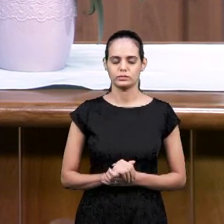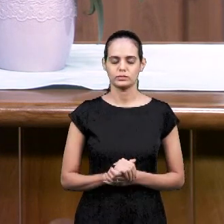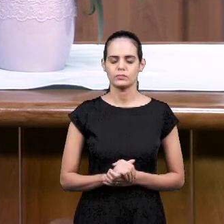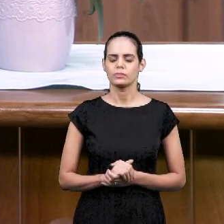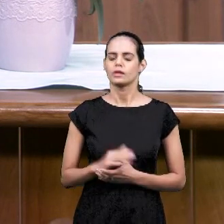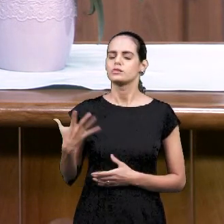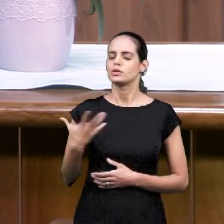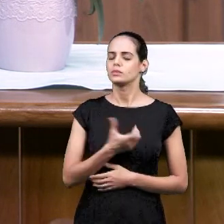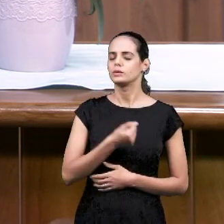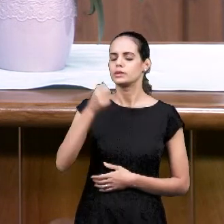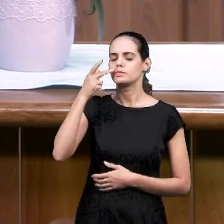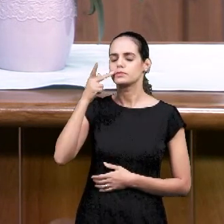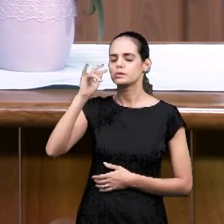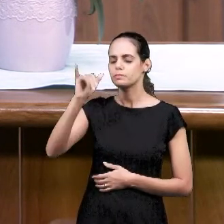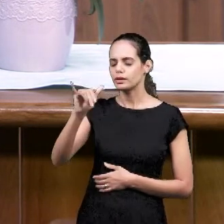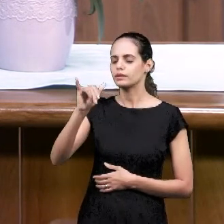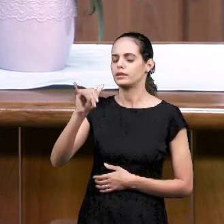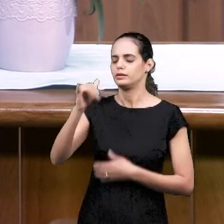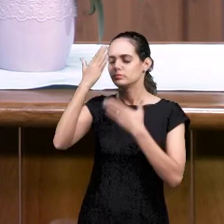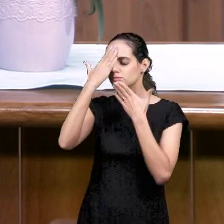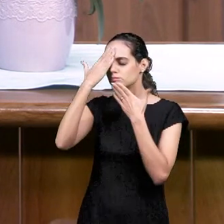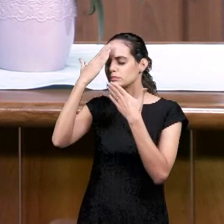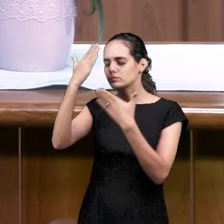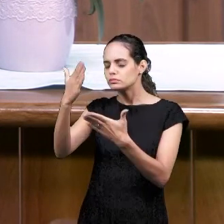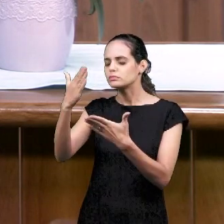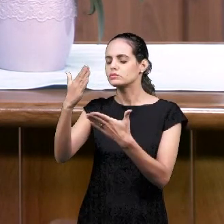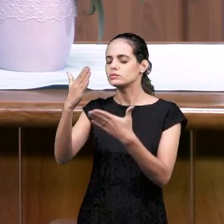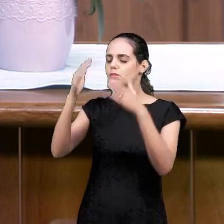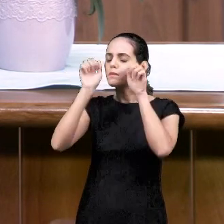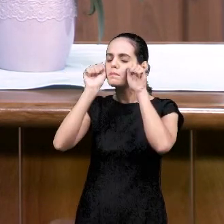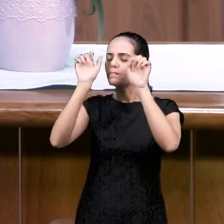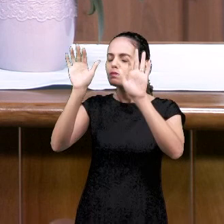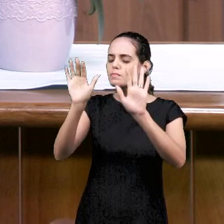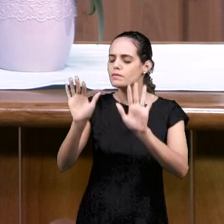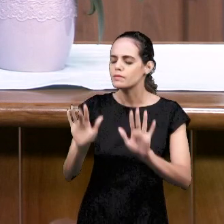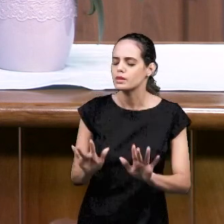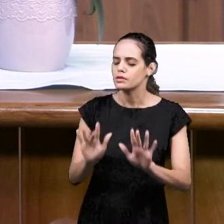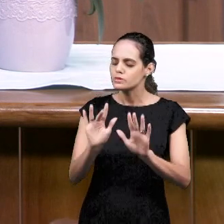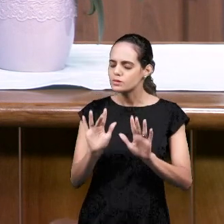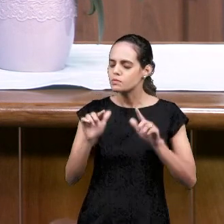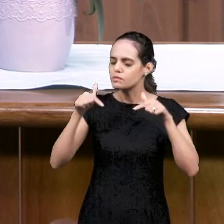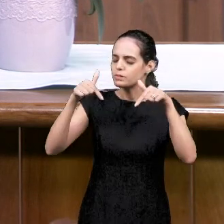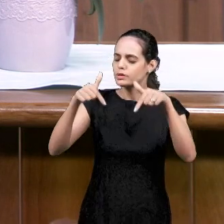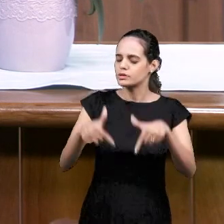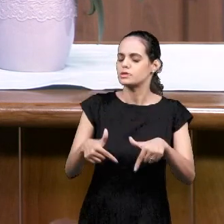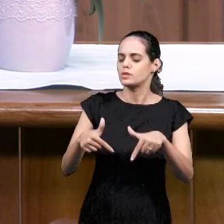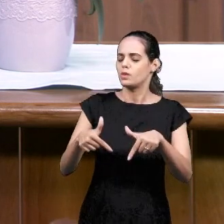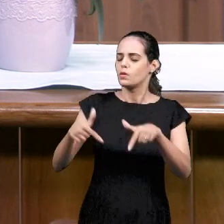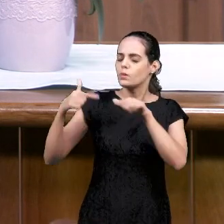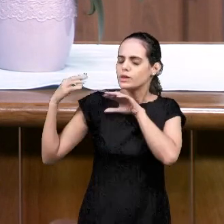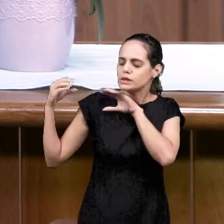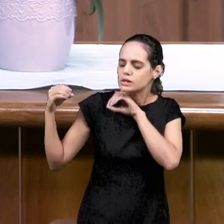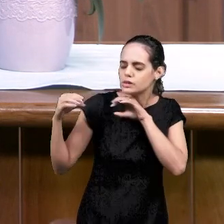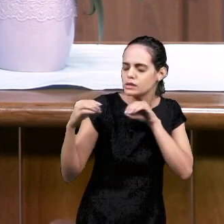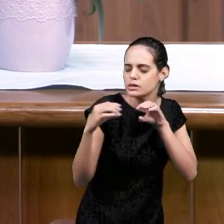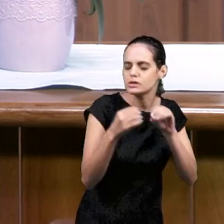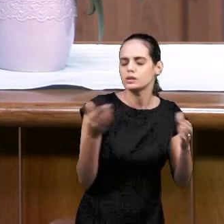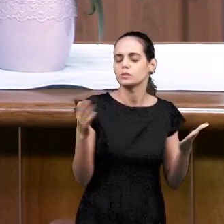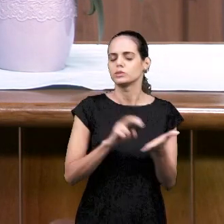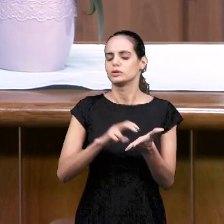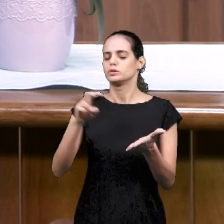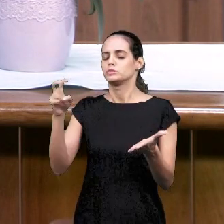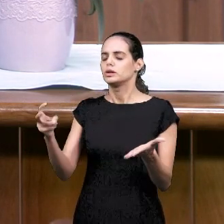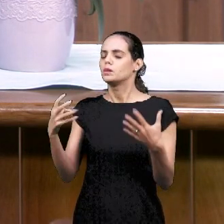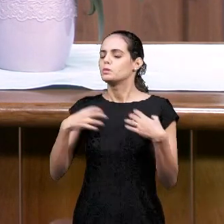moment de prière. Nous t'adorons, Père, nous te glorifions pour ta bénédiction, pour ton opération, pour ton enseignement, pour nous,